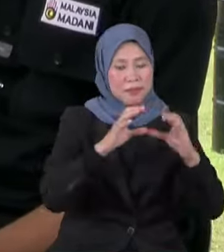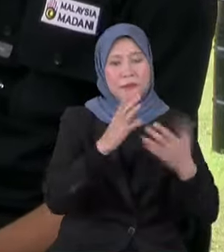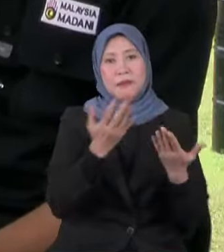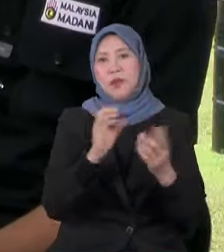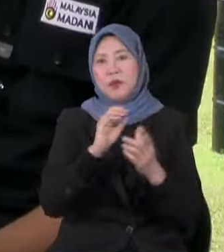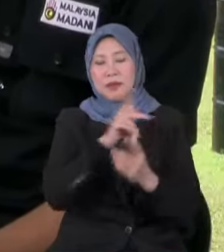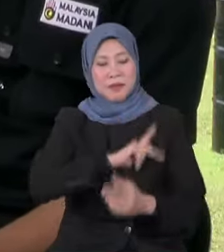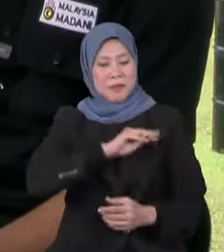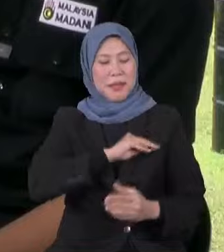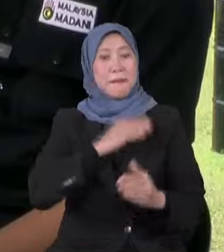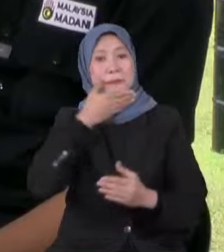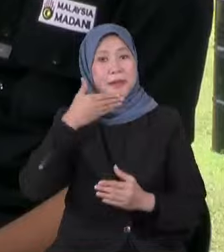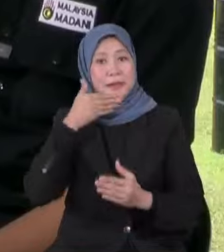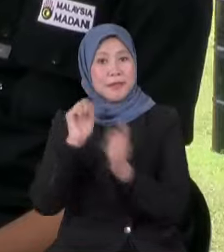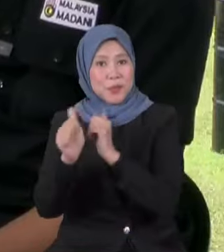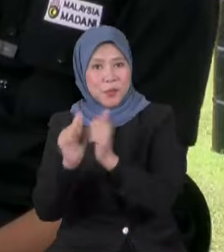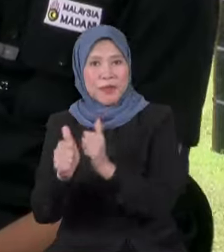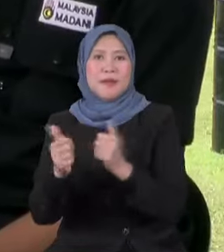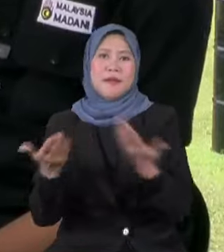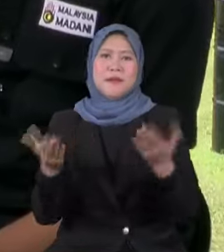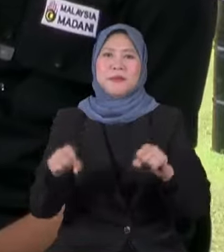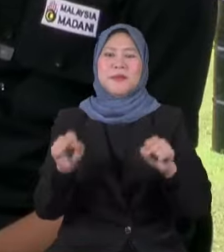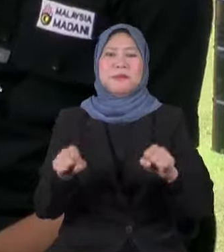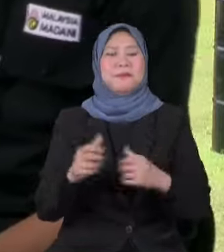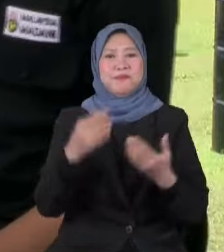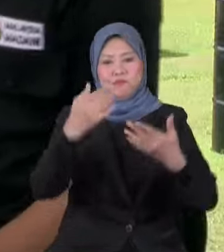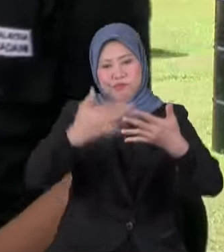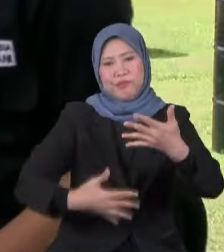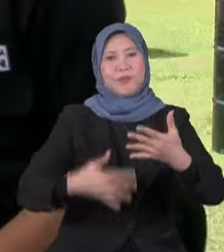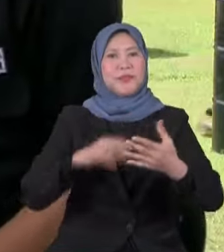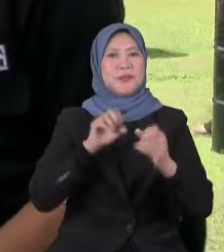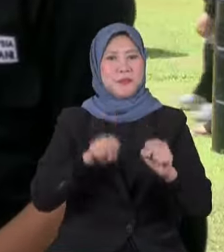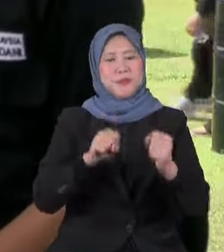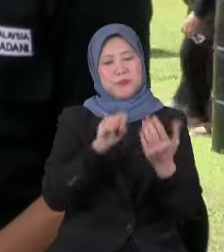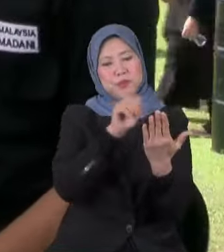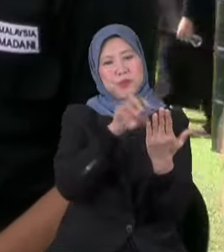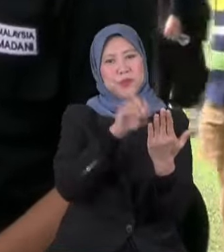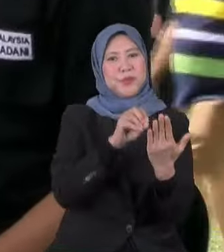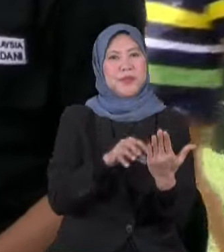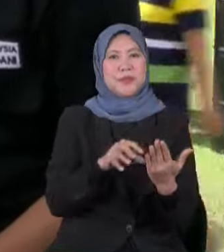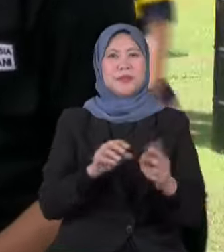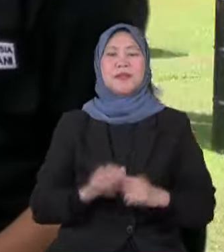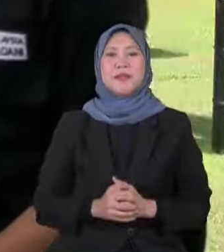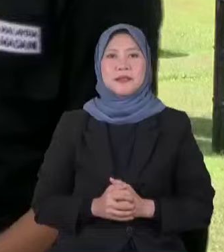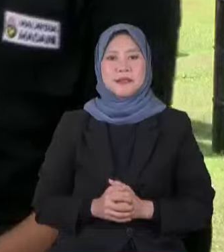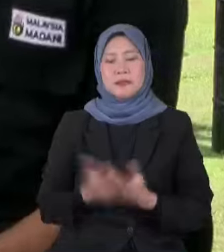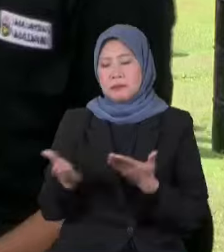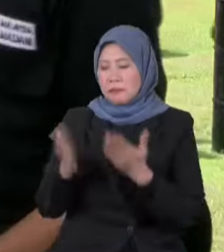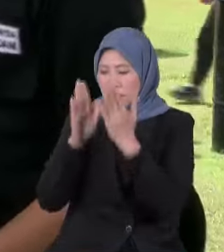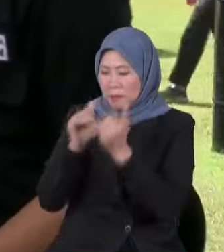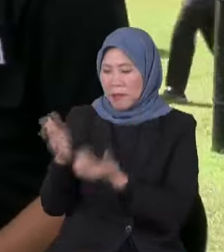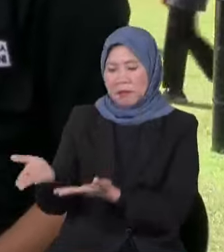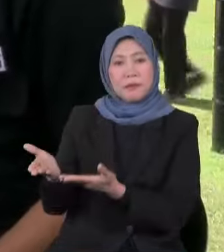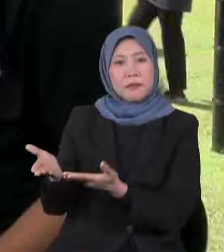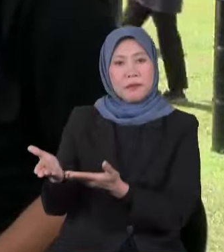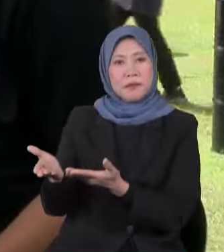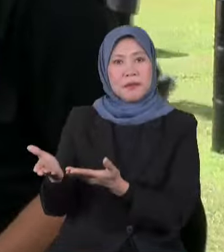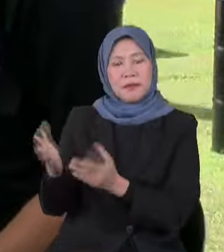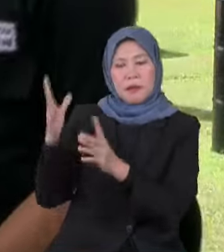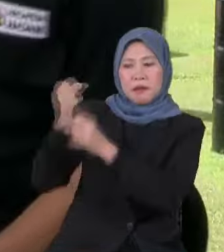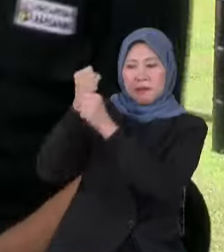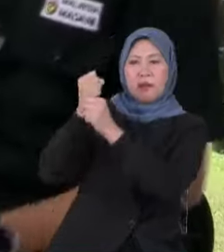sekarang ni apa lagi yang ingin kita capaikan, ya, YB Adam, bersempena dengan Hari Belia Negara 2024 ini. Okey. Come again? Apa yang ingin